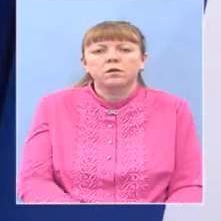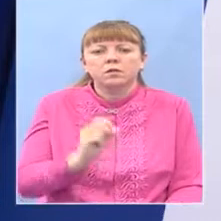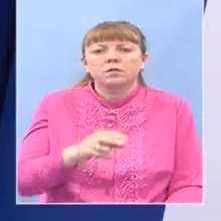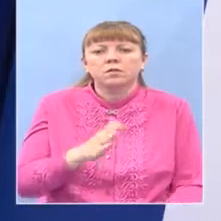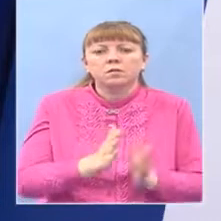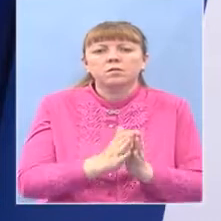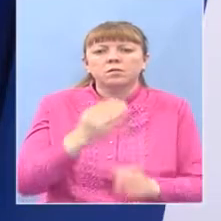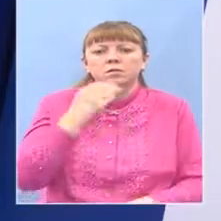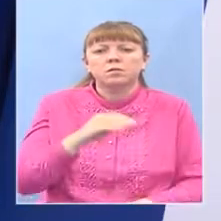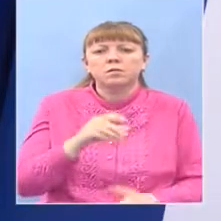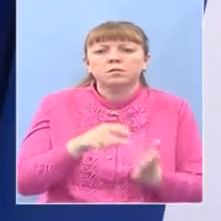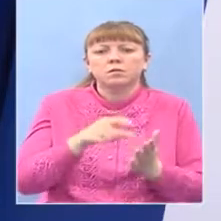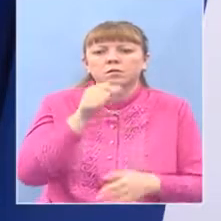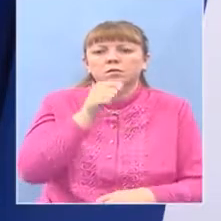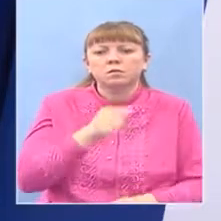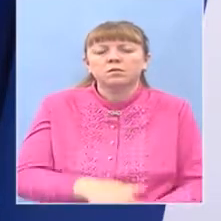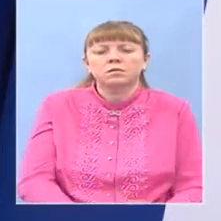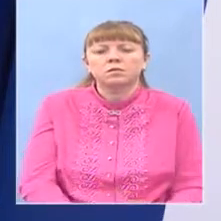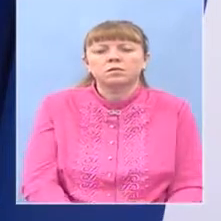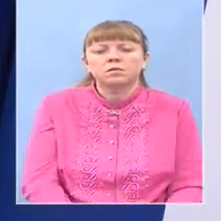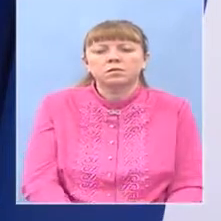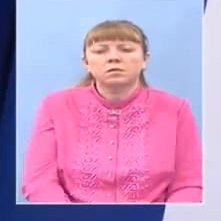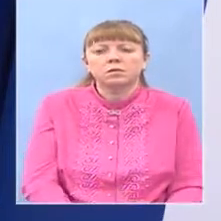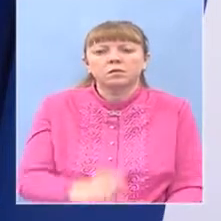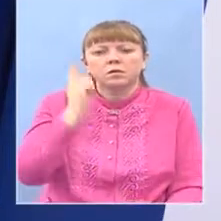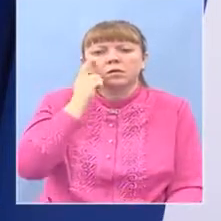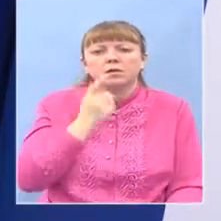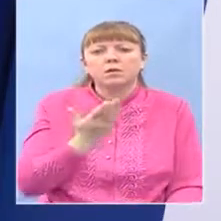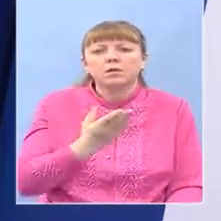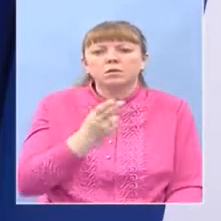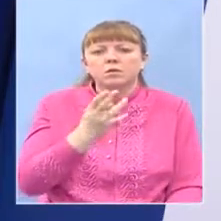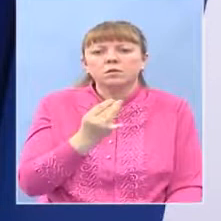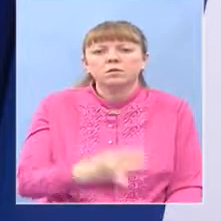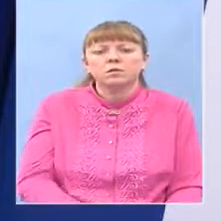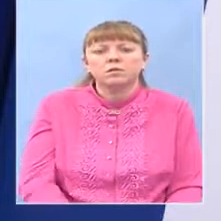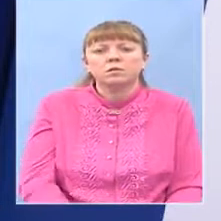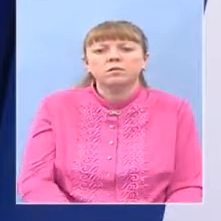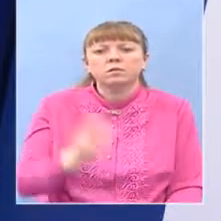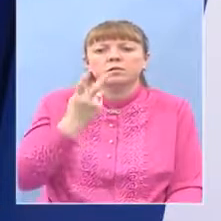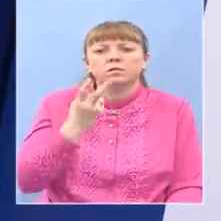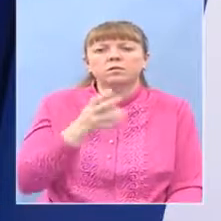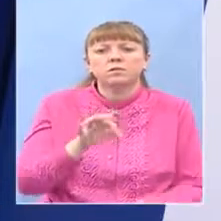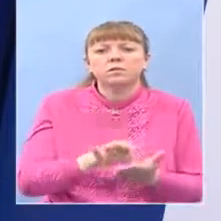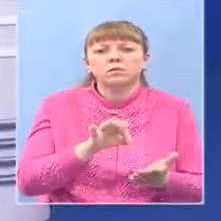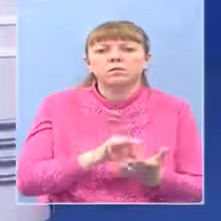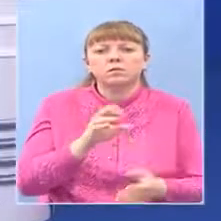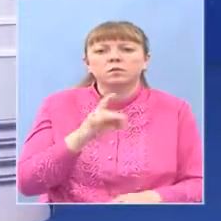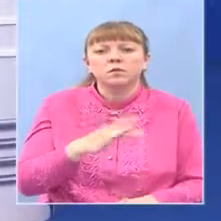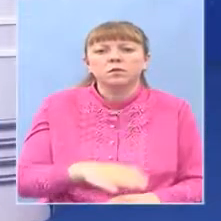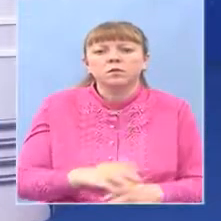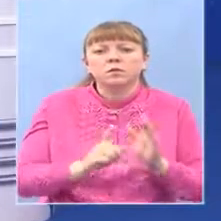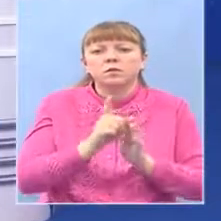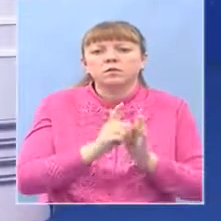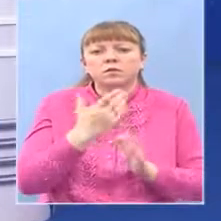проследить эффективность за 7 месяцев, скажите, да, вот, например, решить какую-то конкретную проблему? Мы говорим, что нужны долгосрочные проекты, когда ты